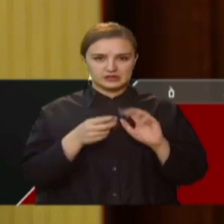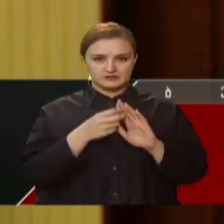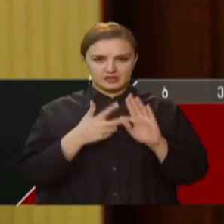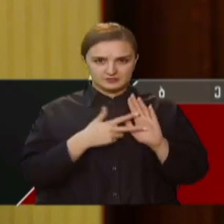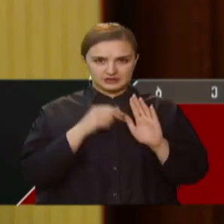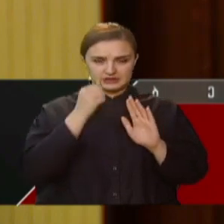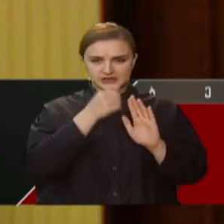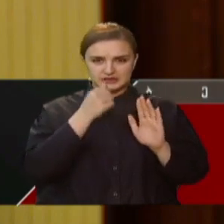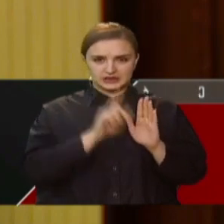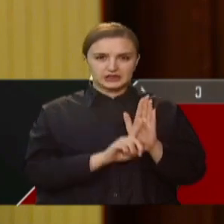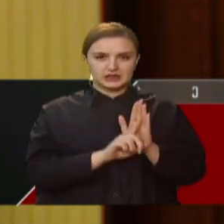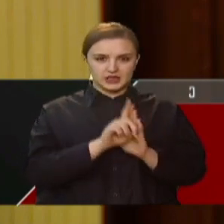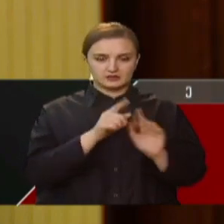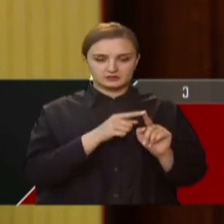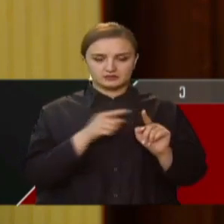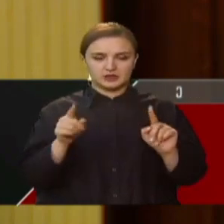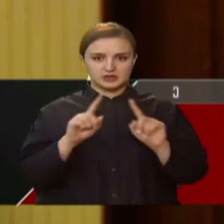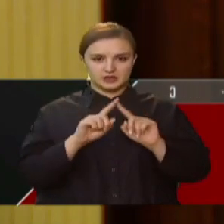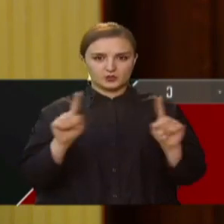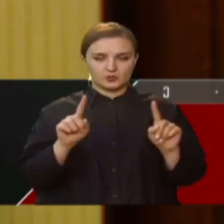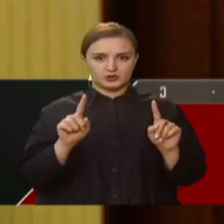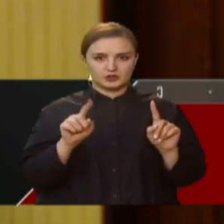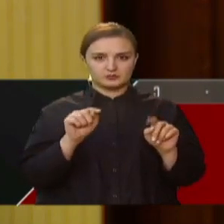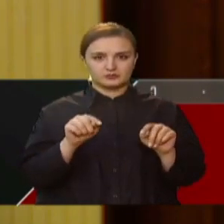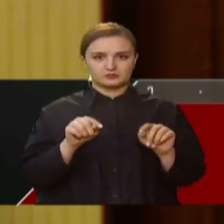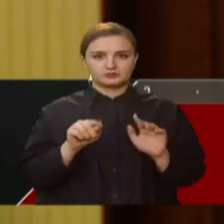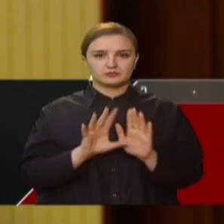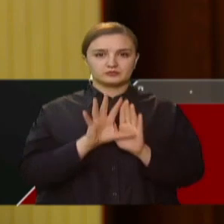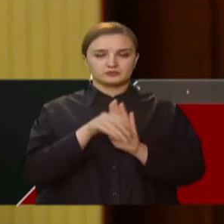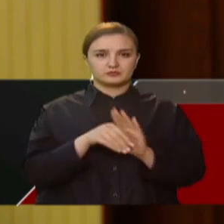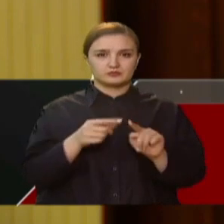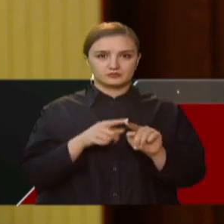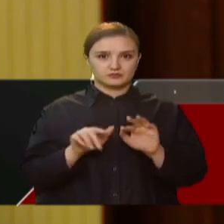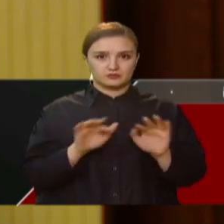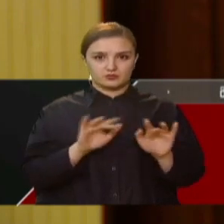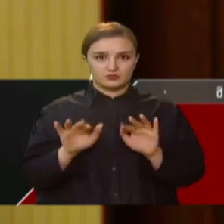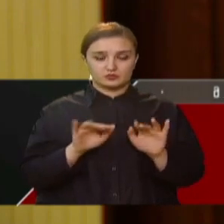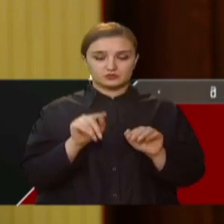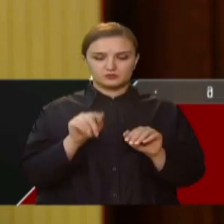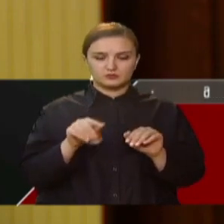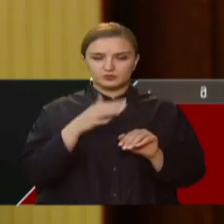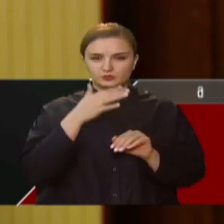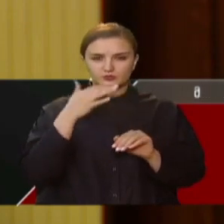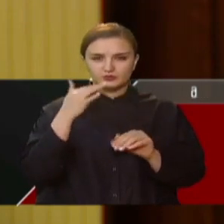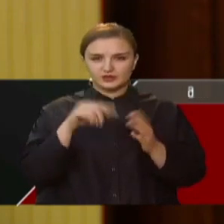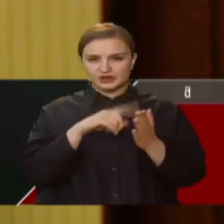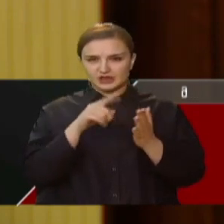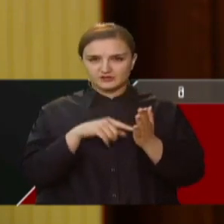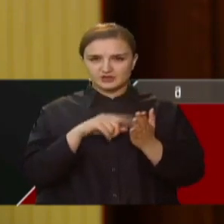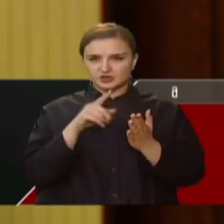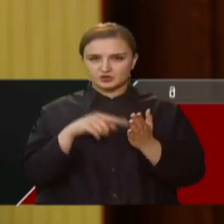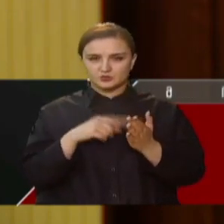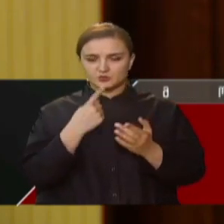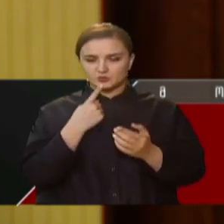2018 წლიდან განსაკუთრებით. Შევუერთდი აი ამ პროცესს და მაშინ ბევრი კითხვის ნიშანი იყო ბევრთან